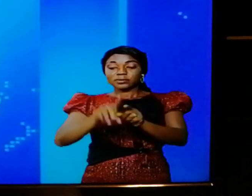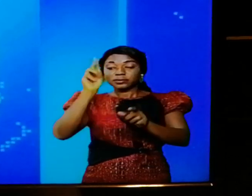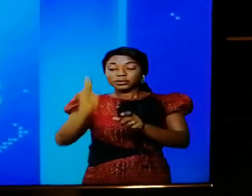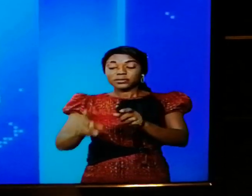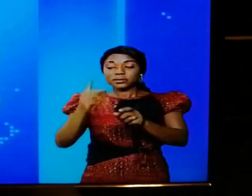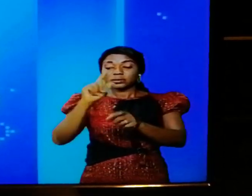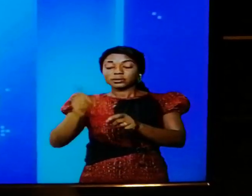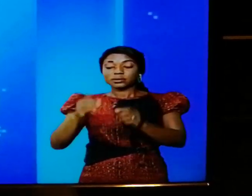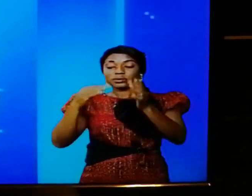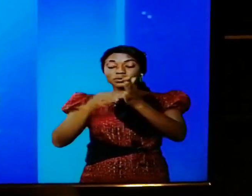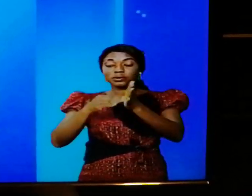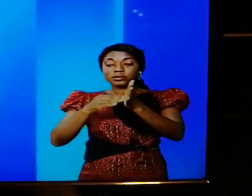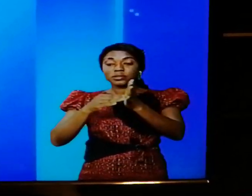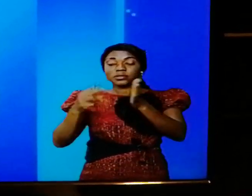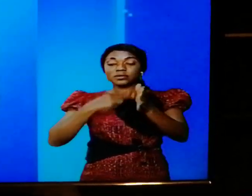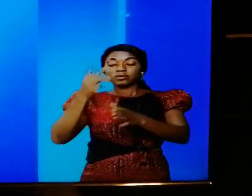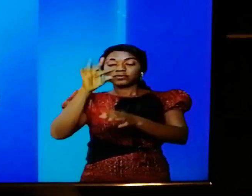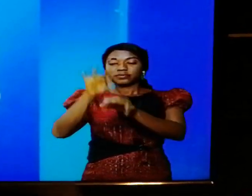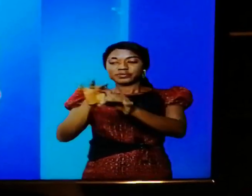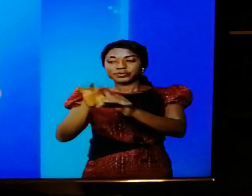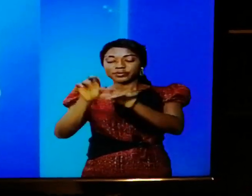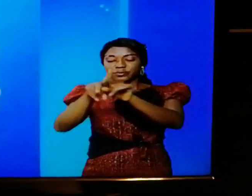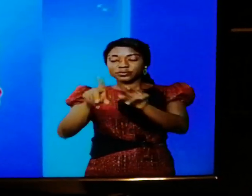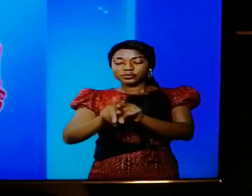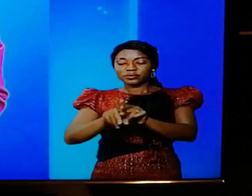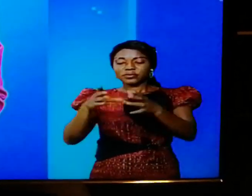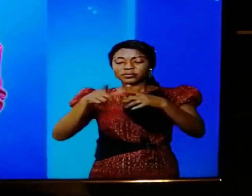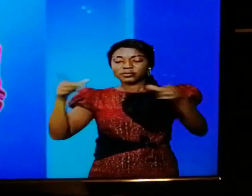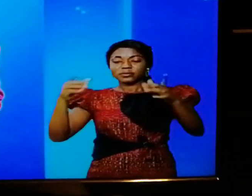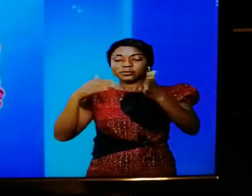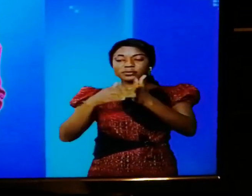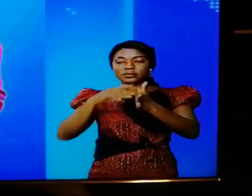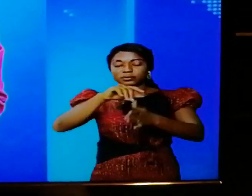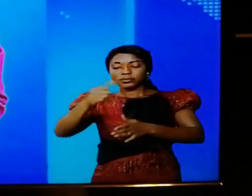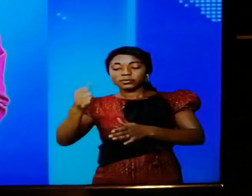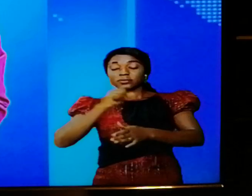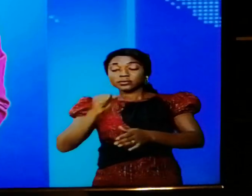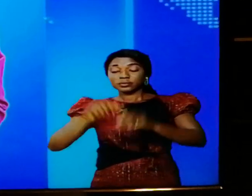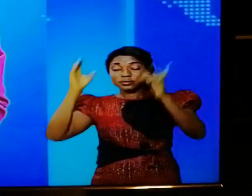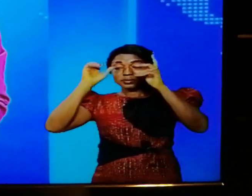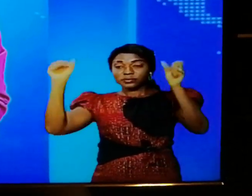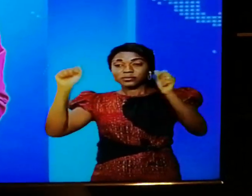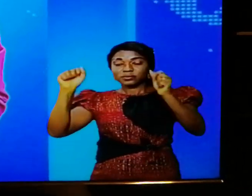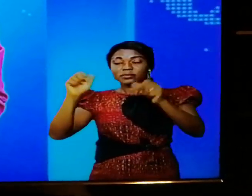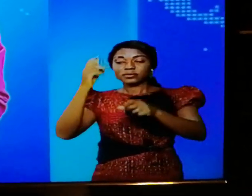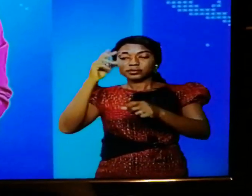238 voix des grands électeurs contre 213 voix pour Trump. En attendant, les